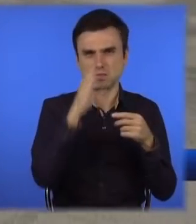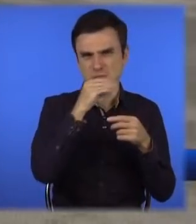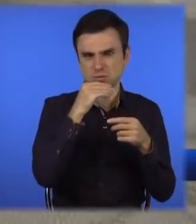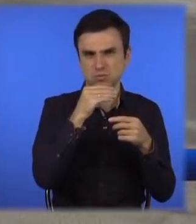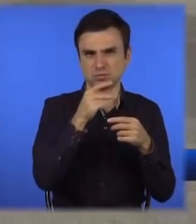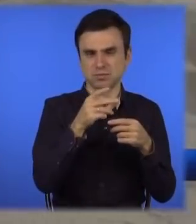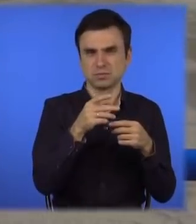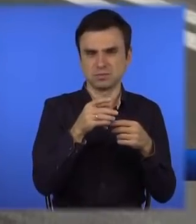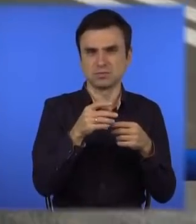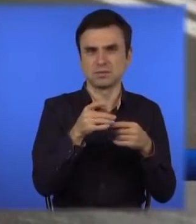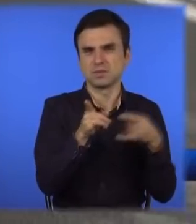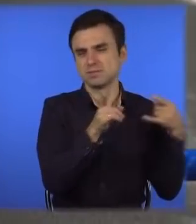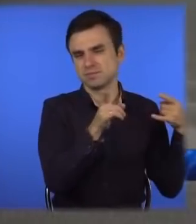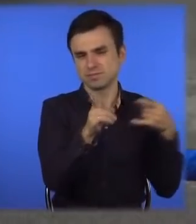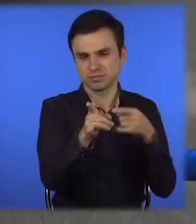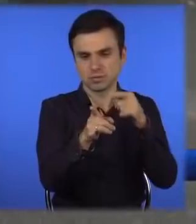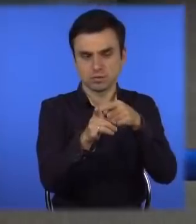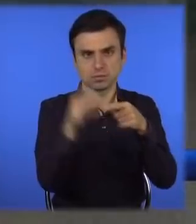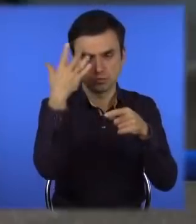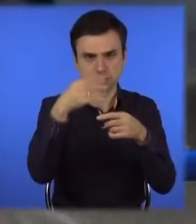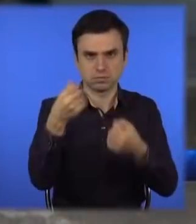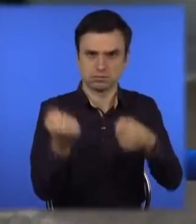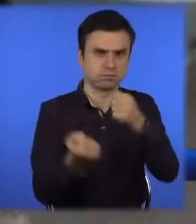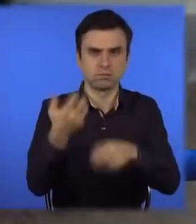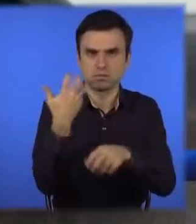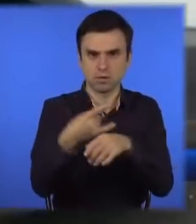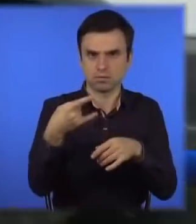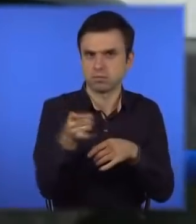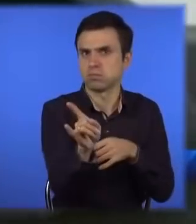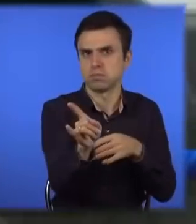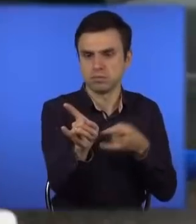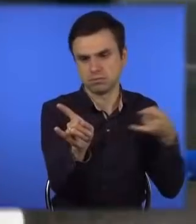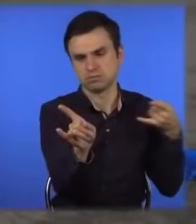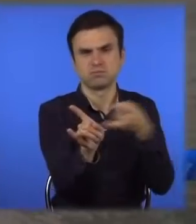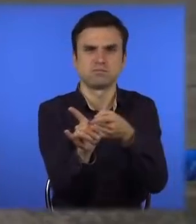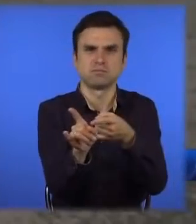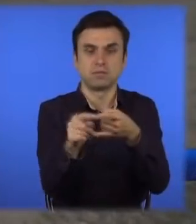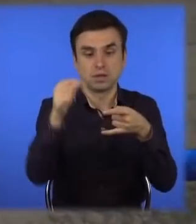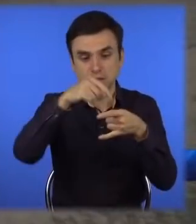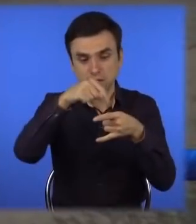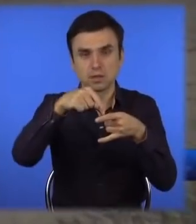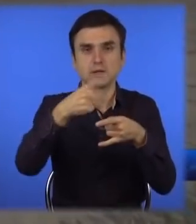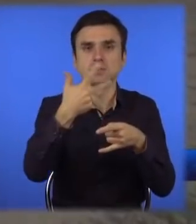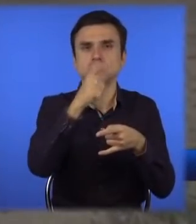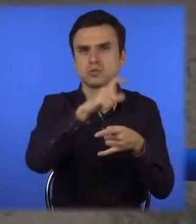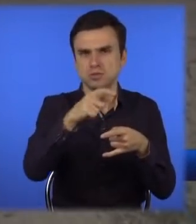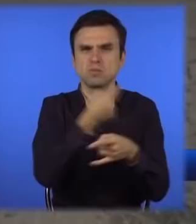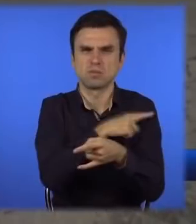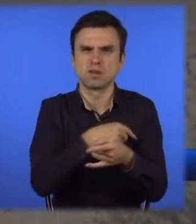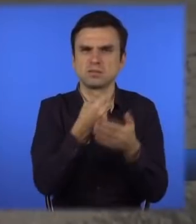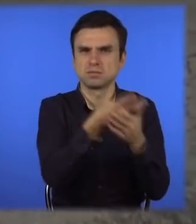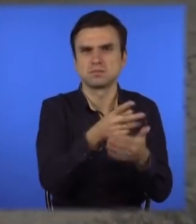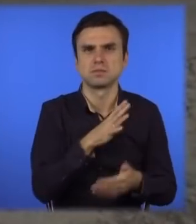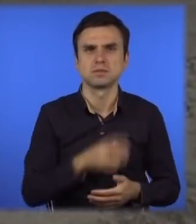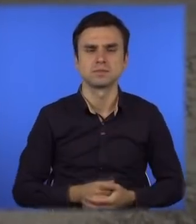«Зарічний». За попередньою інформацією, легковий автомобіль занесло на дорозі, і це призвело до зіткнення авто. Постраждали